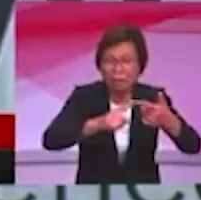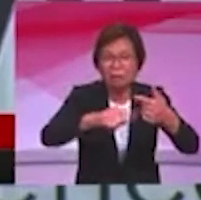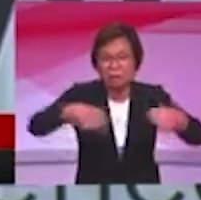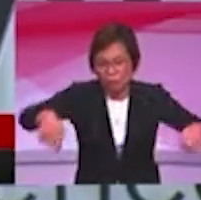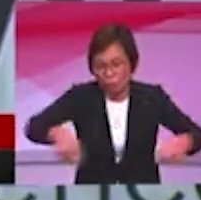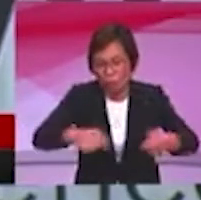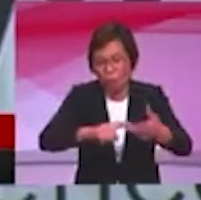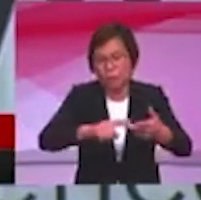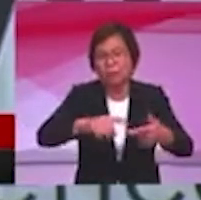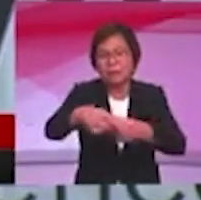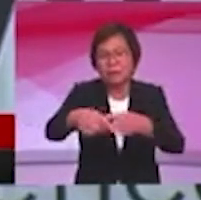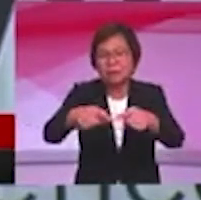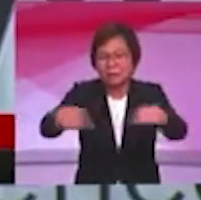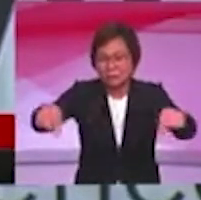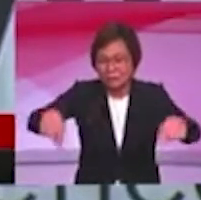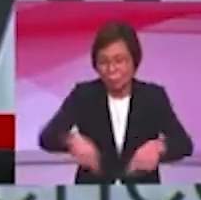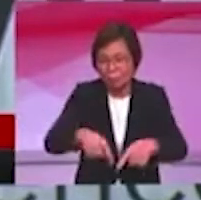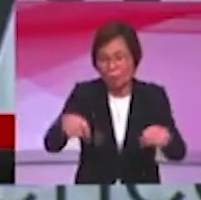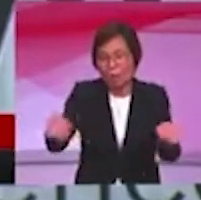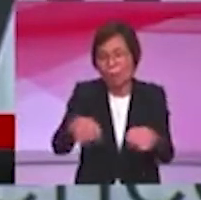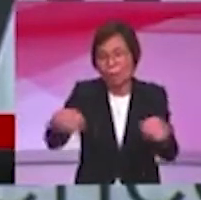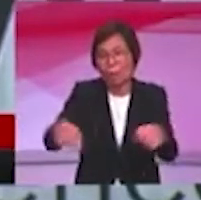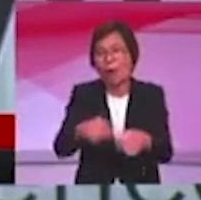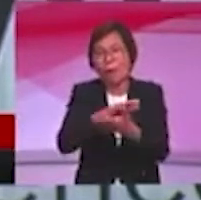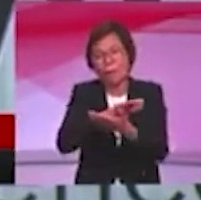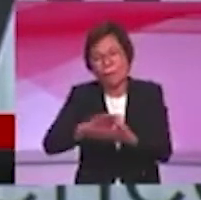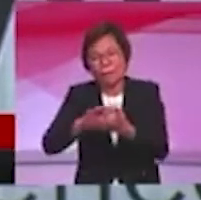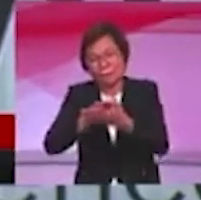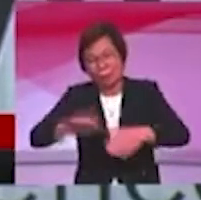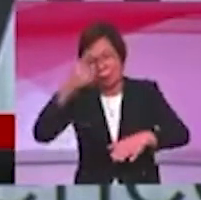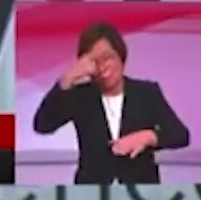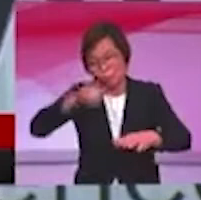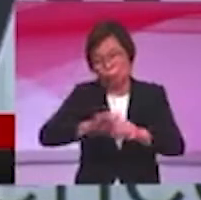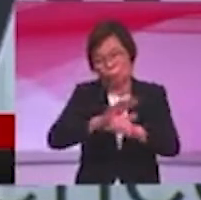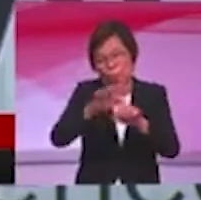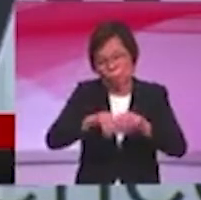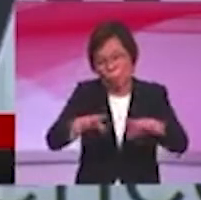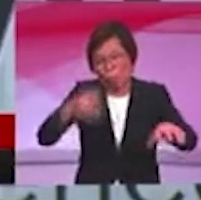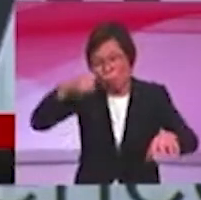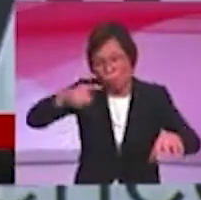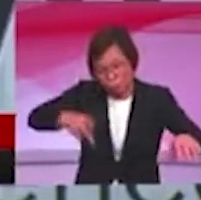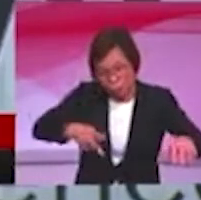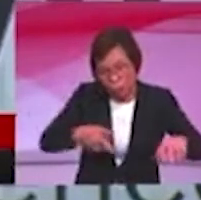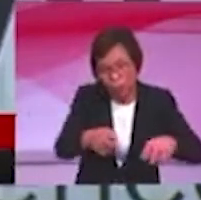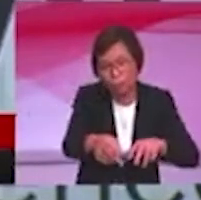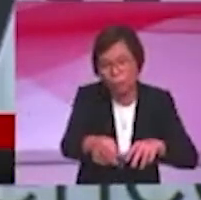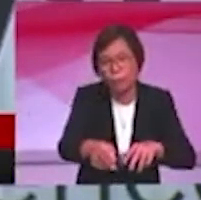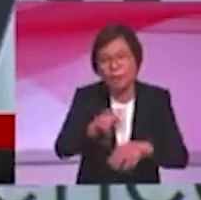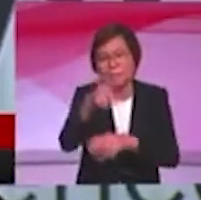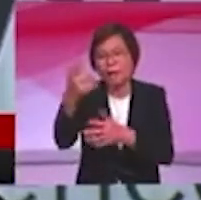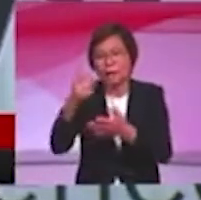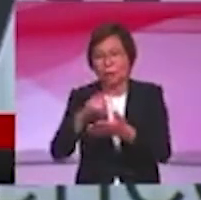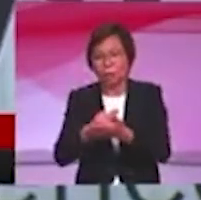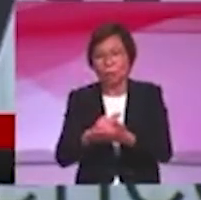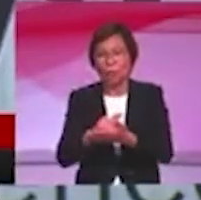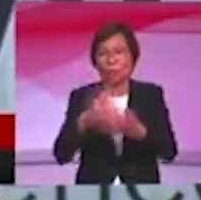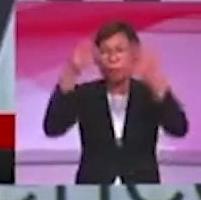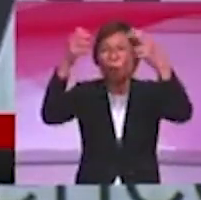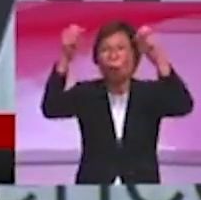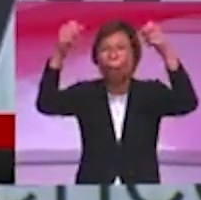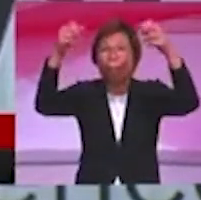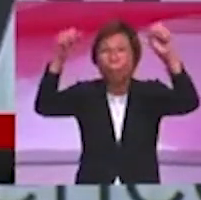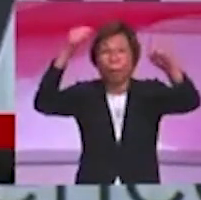dan pantry yang bersih dan selamat bagi memutuskan rantaian jangkitan COVID-19. Selain daripada itu, pihak majikan